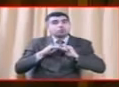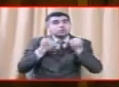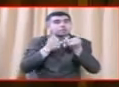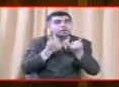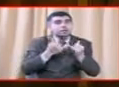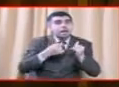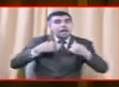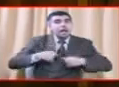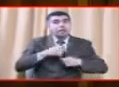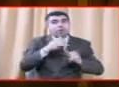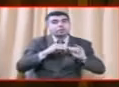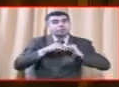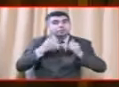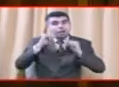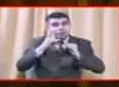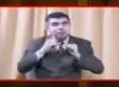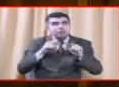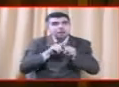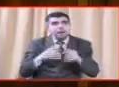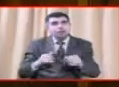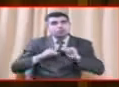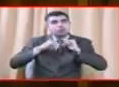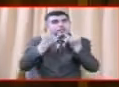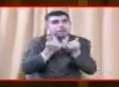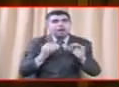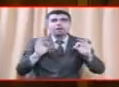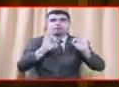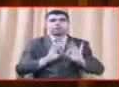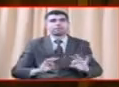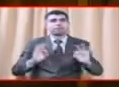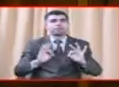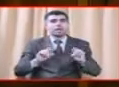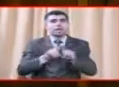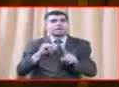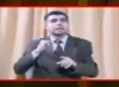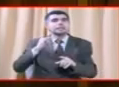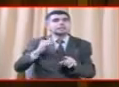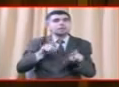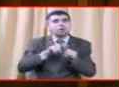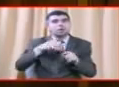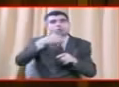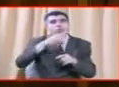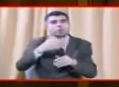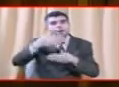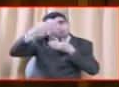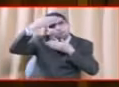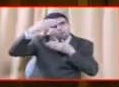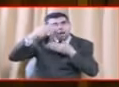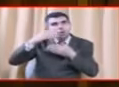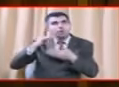لكن تتمادى في اتهام المغرب بأنه بلد يريد